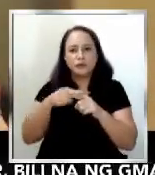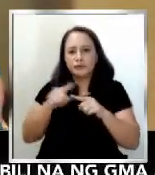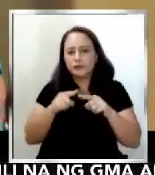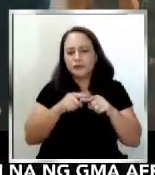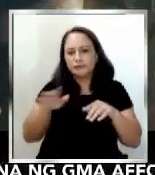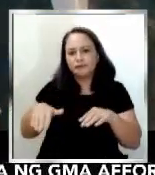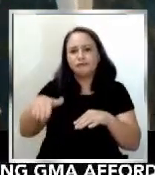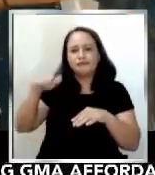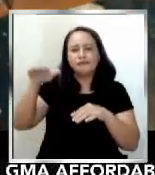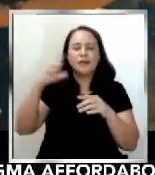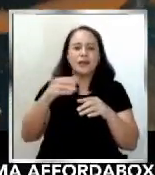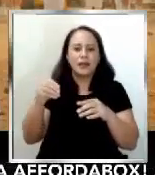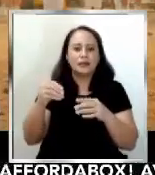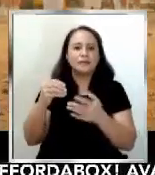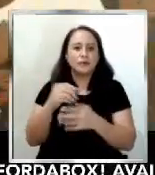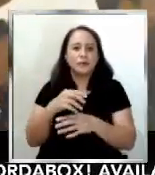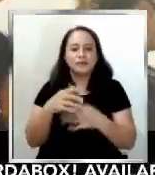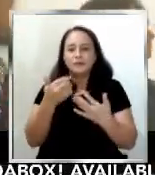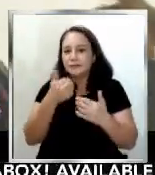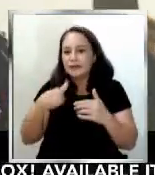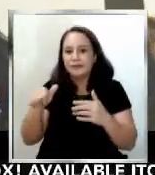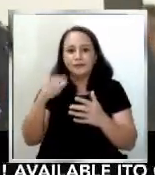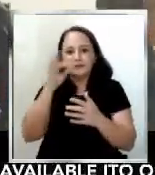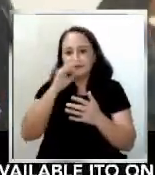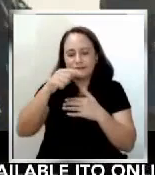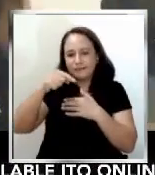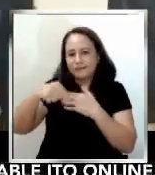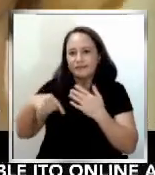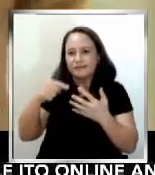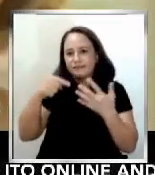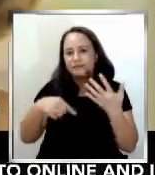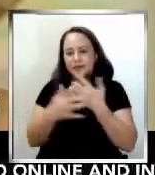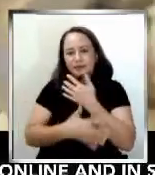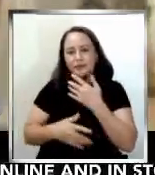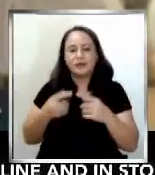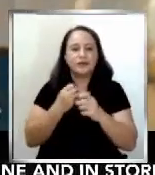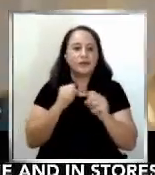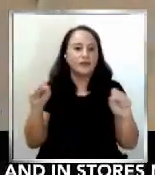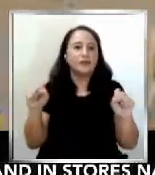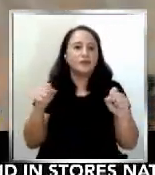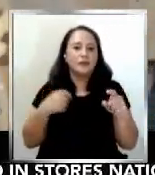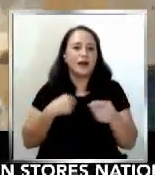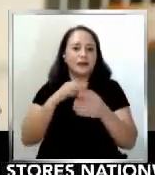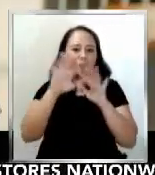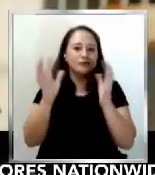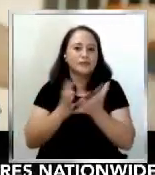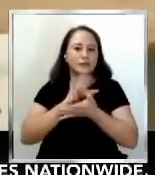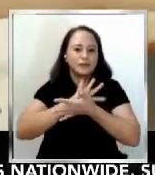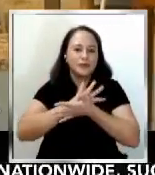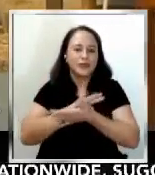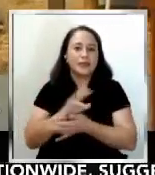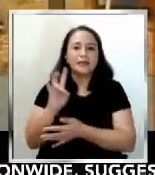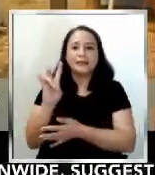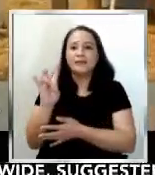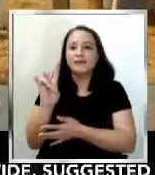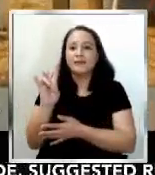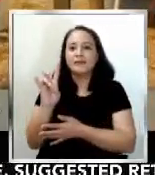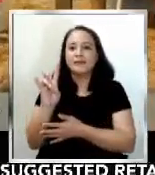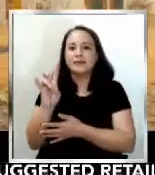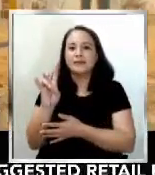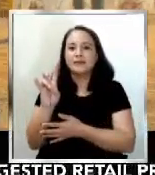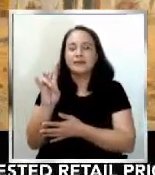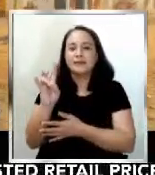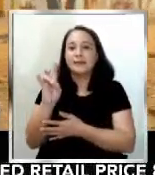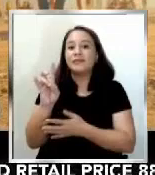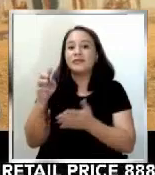ang pag-asang darating ang panahon, makakalaya ang mundo sa COVID-19. Mahigit 70 million na ang views ng Permission